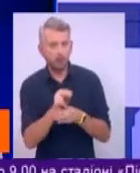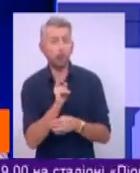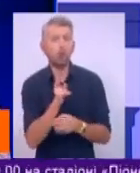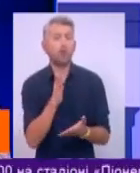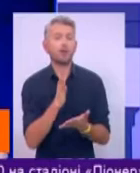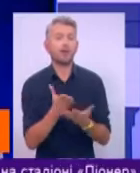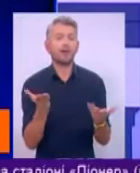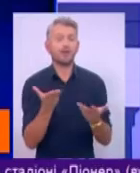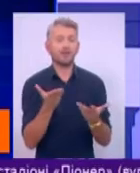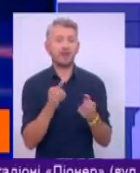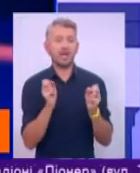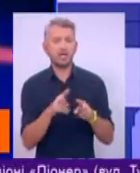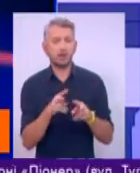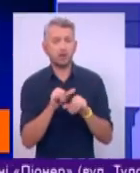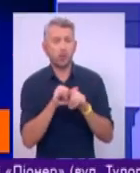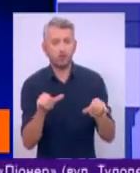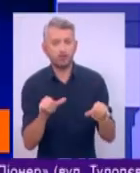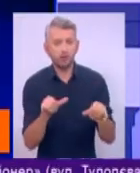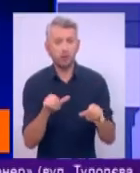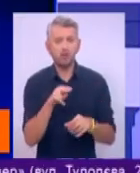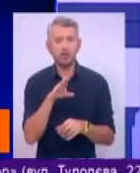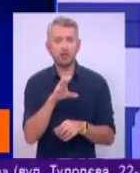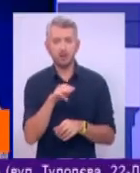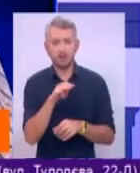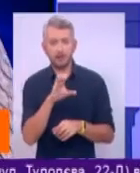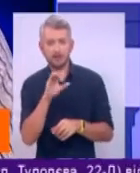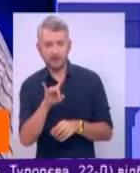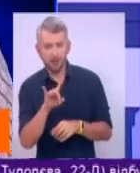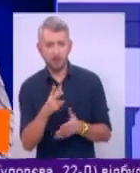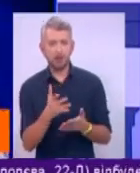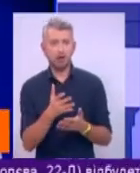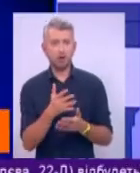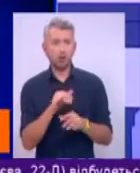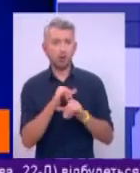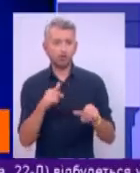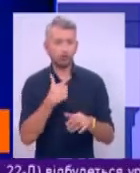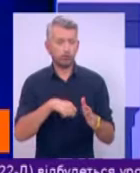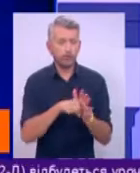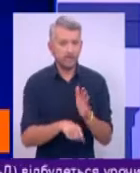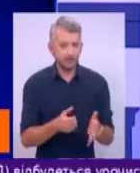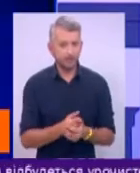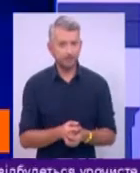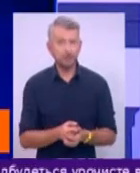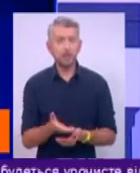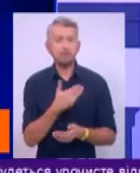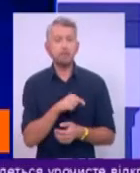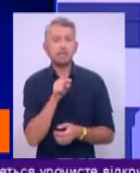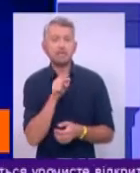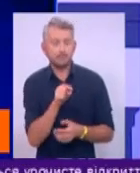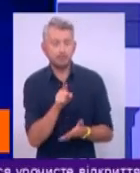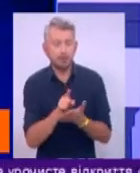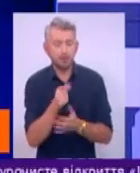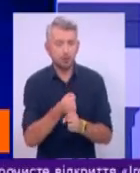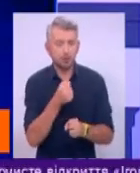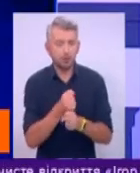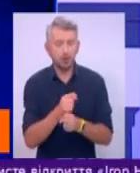якісь ризики чи розвитку того самого ПТСР, якого не так вже багато, чи розвитку суїцидів. Відповідно, ми ці механізми маємо